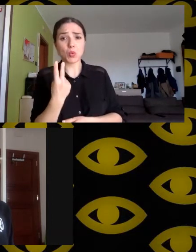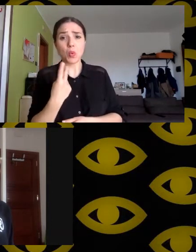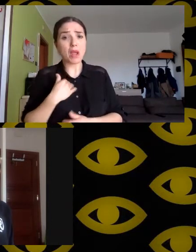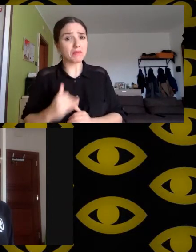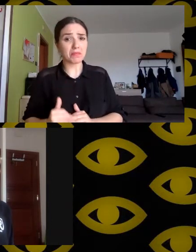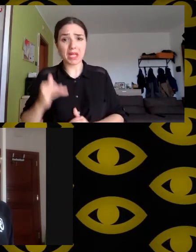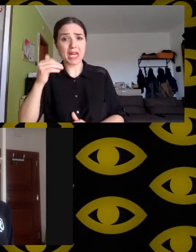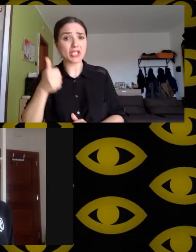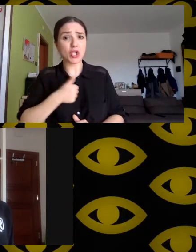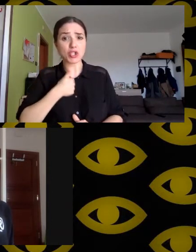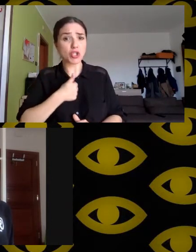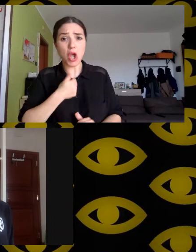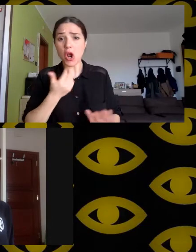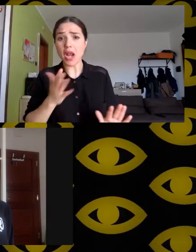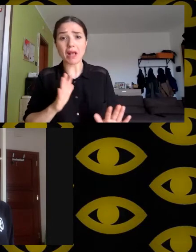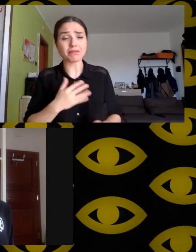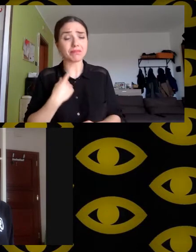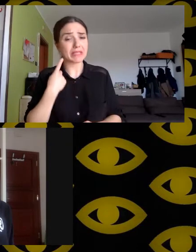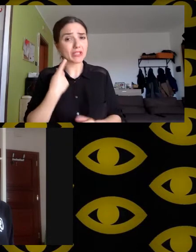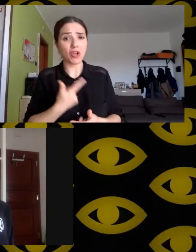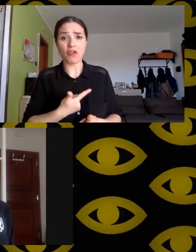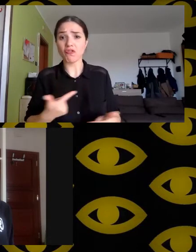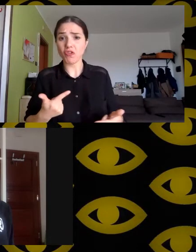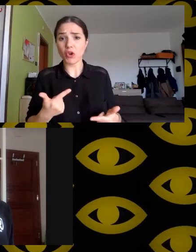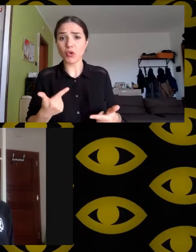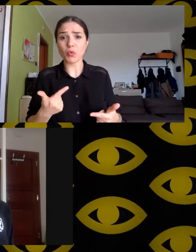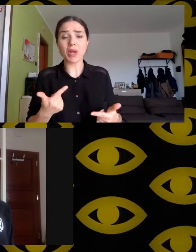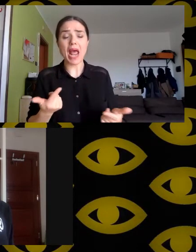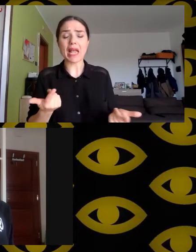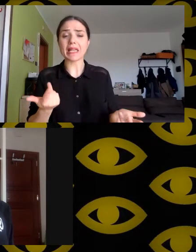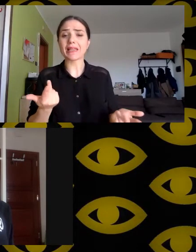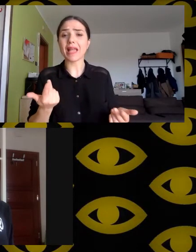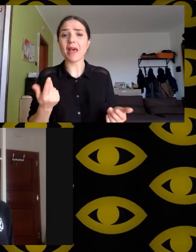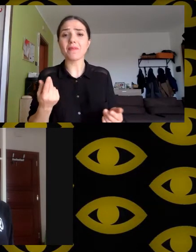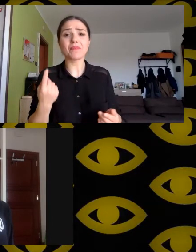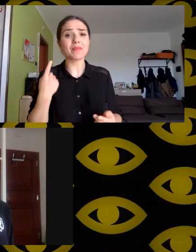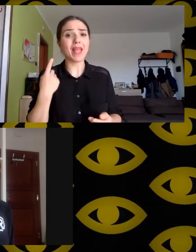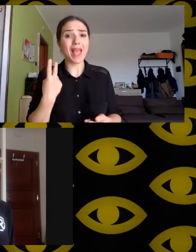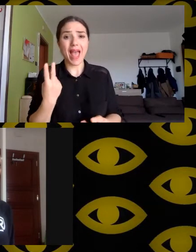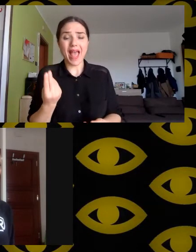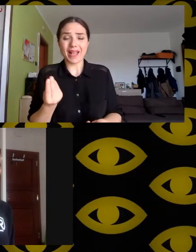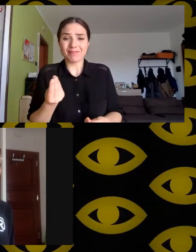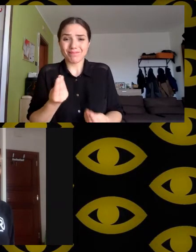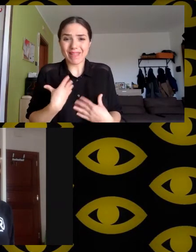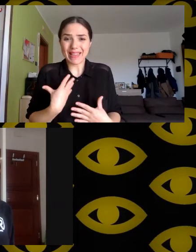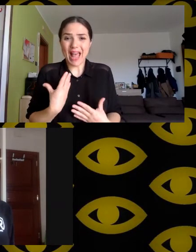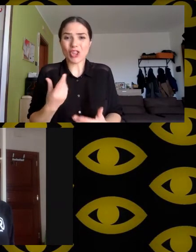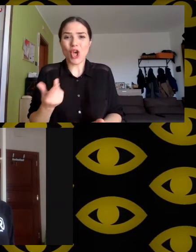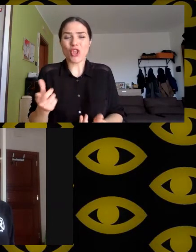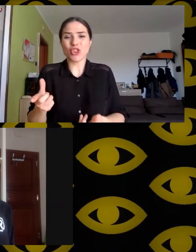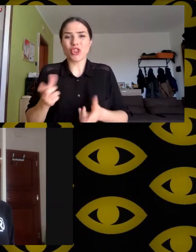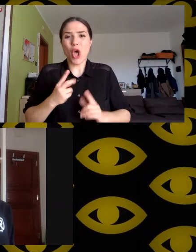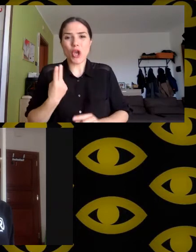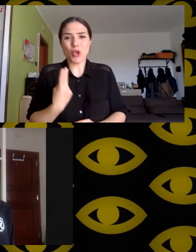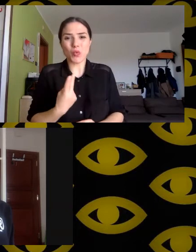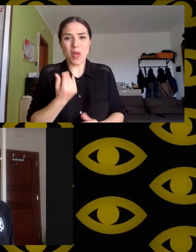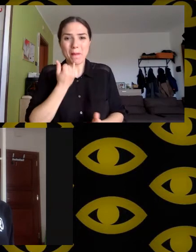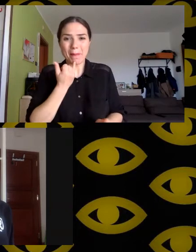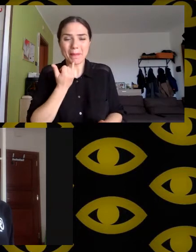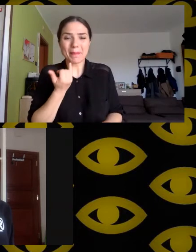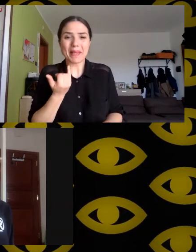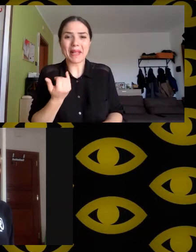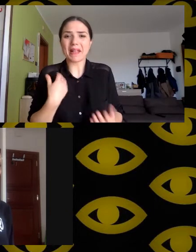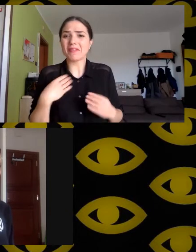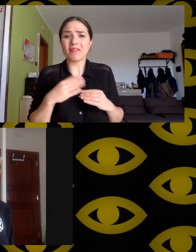sono fortunata ad avere questo, ad aver ricevuto dei doni così belli. Sono fiera di me, faccio di tutto, ho i